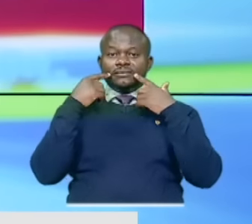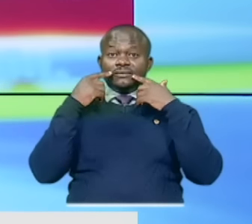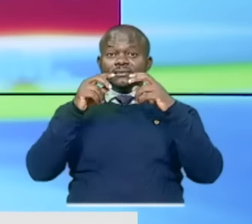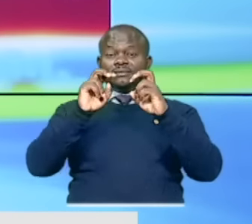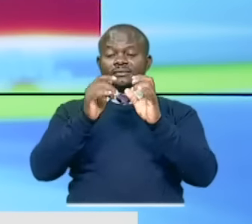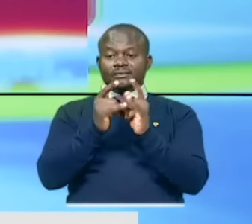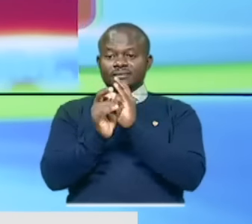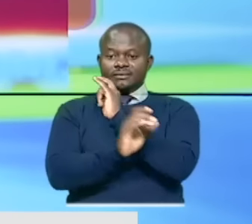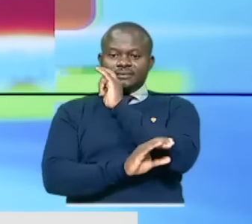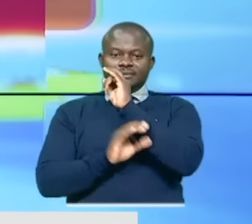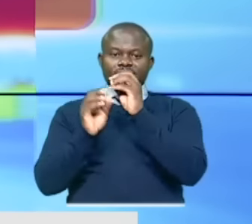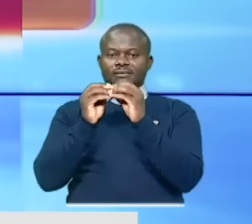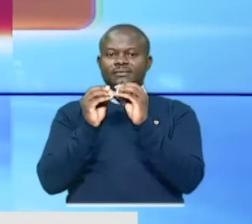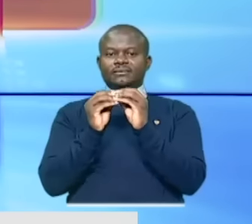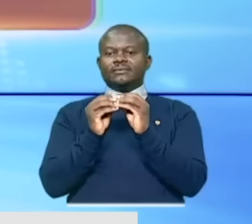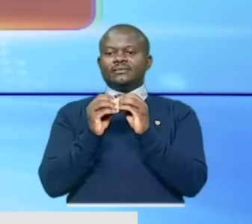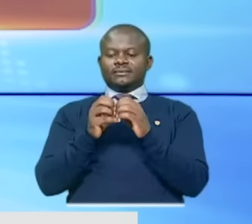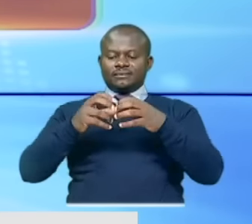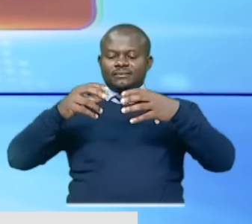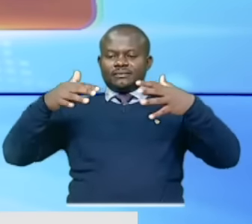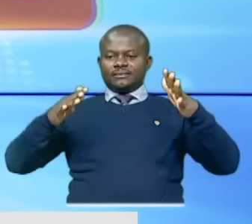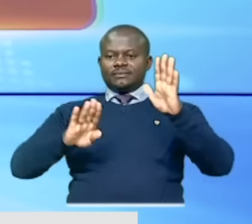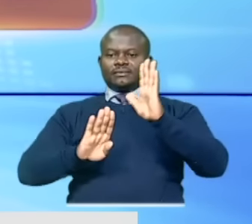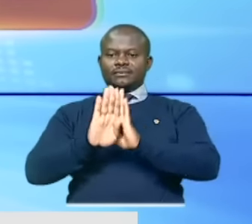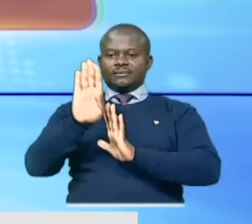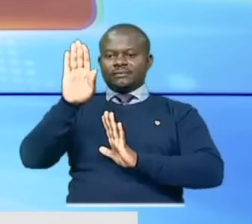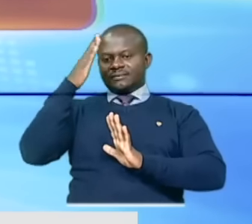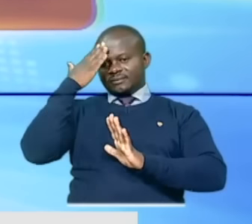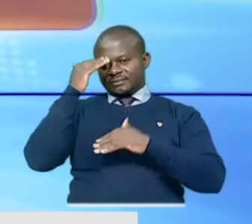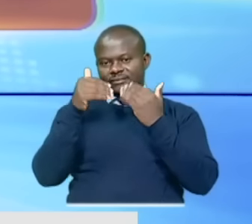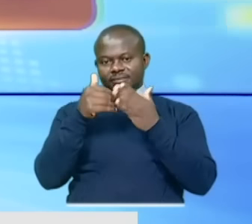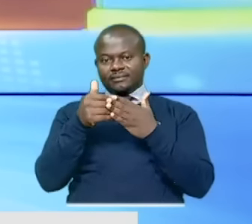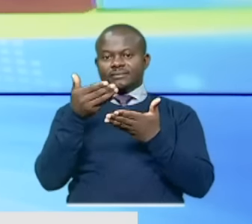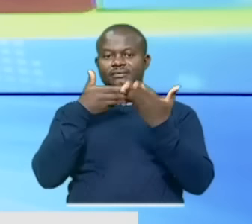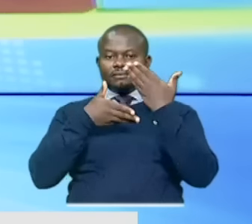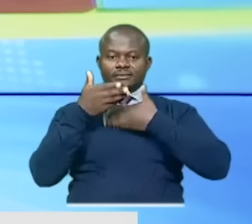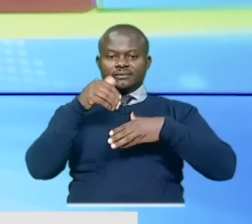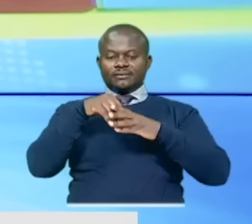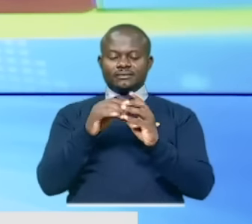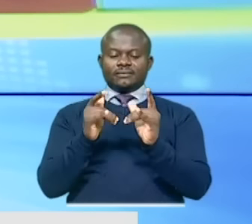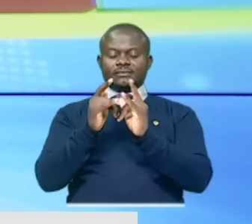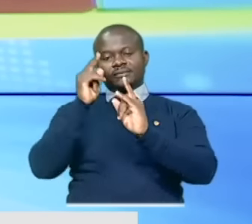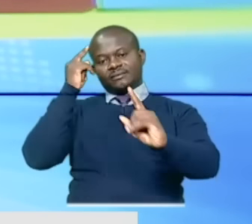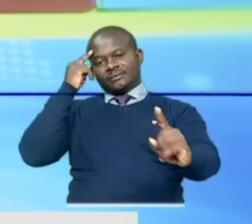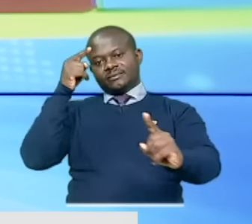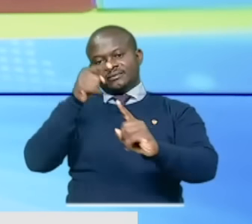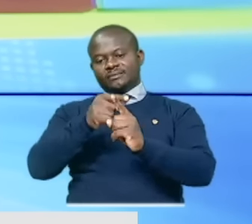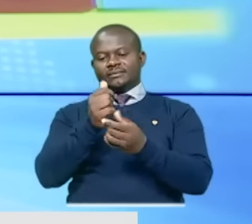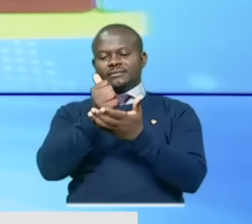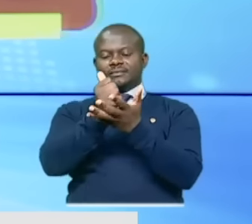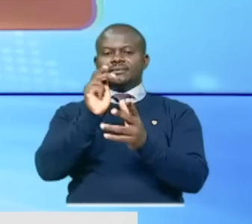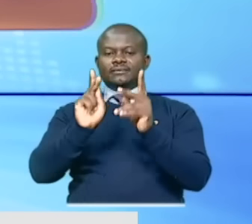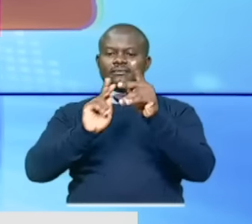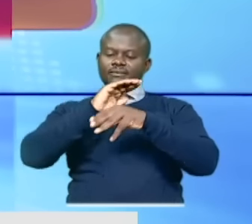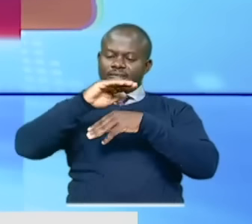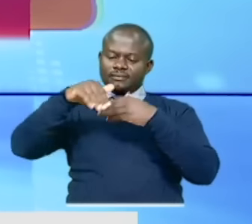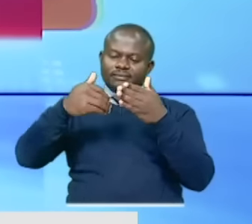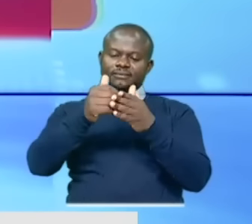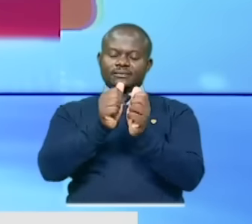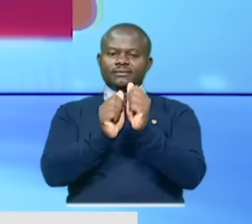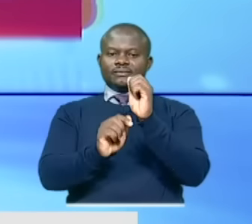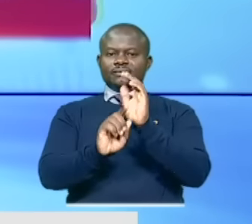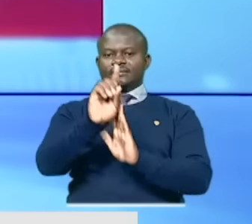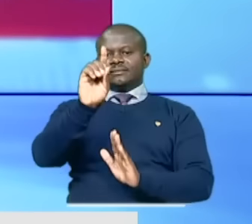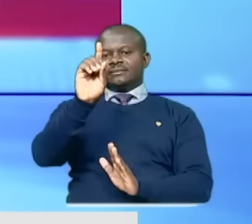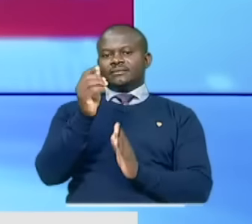y'igihugu y'umushyikirano ari umusemburo w'iterambere kuko ngo biganiriwe muri iyi nama biba bigamije ineza y'abaturage kandi no kubateza imbere uyu